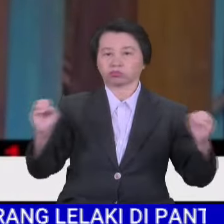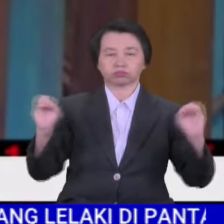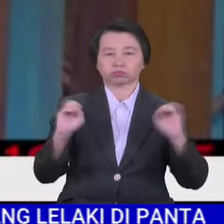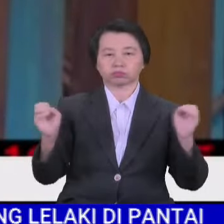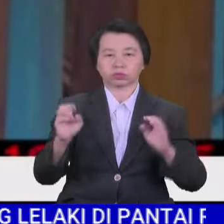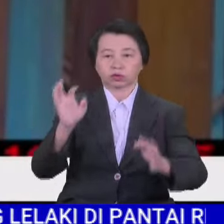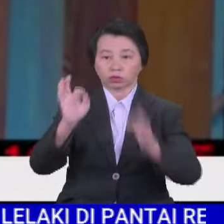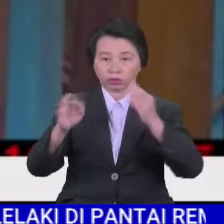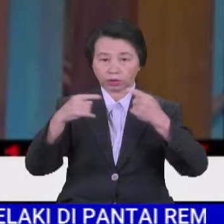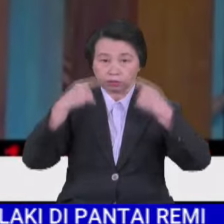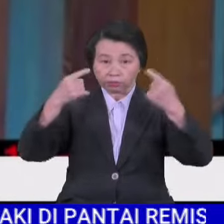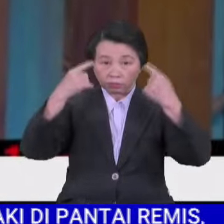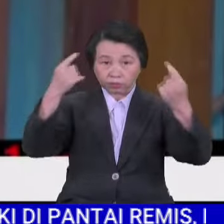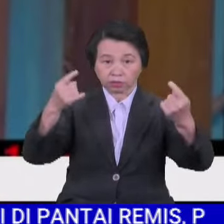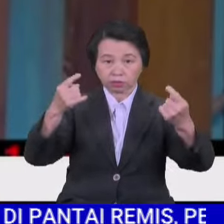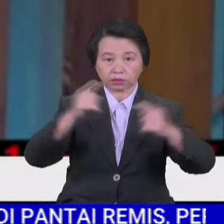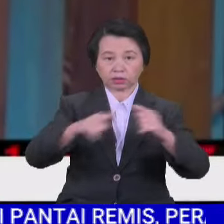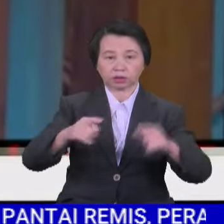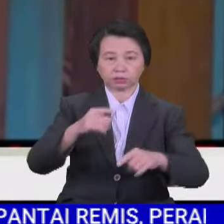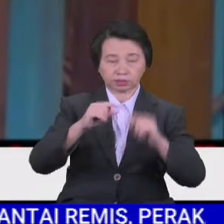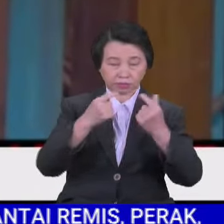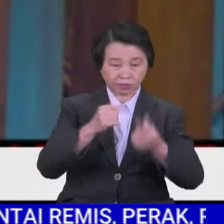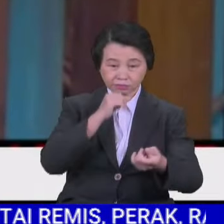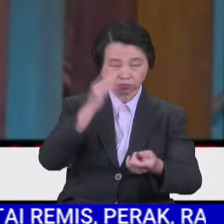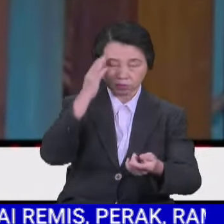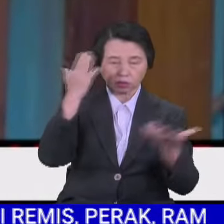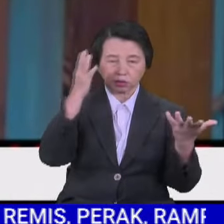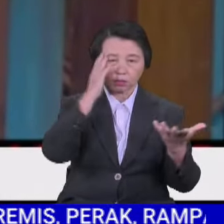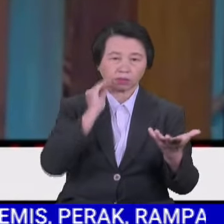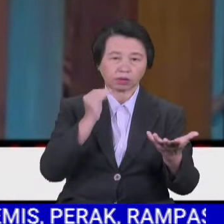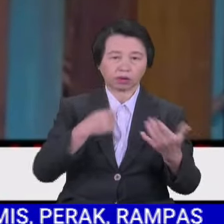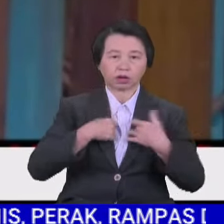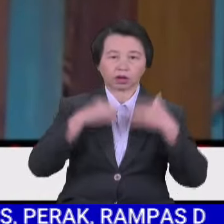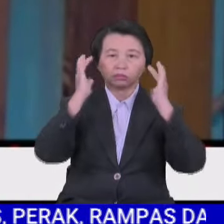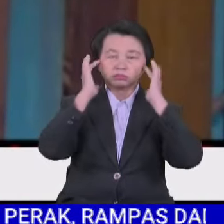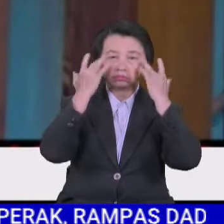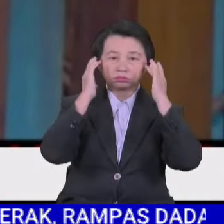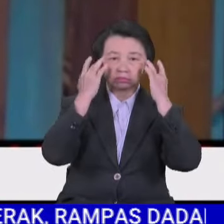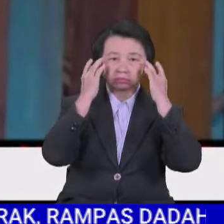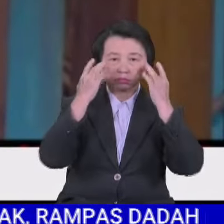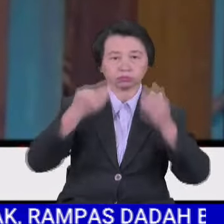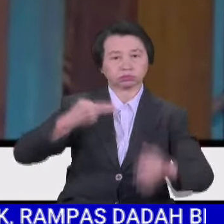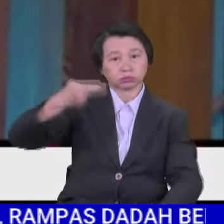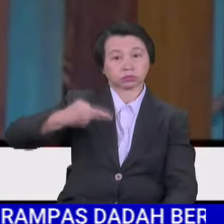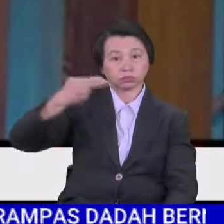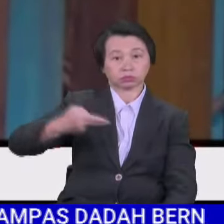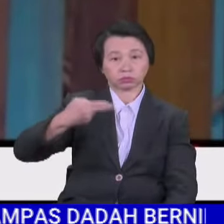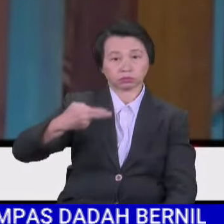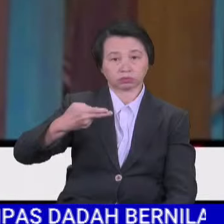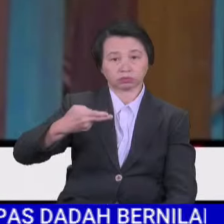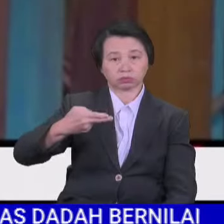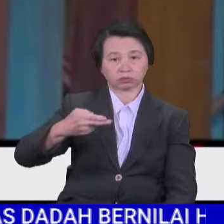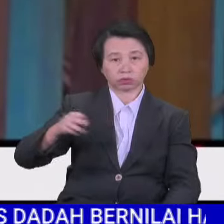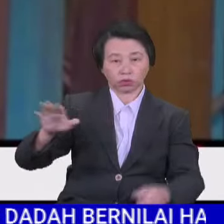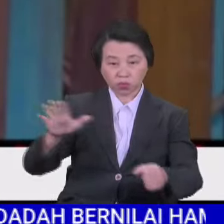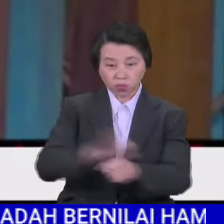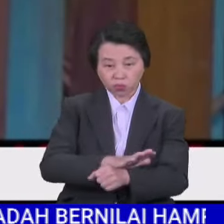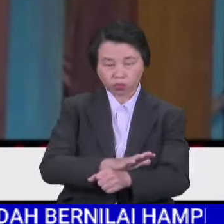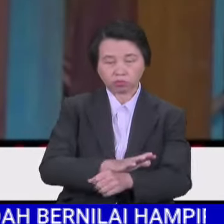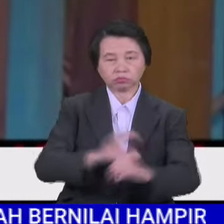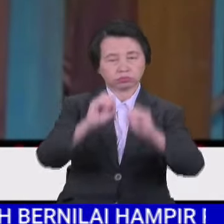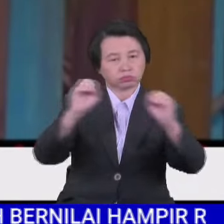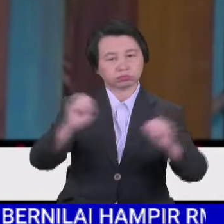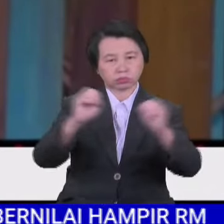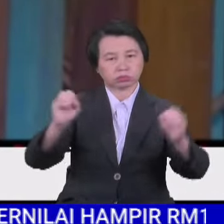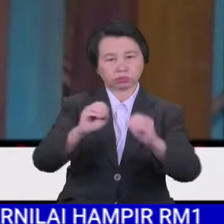mungkin berjaya grup ini tidak mempunyai pengalaman Taruhlah Saya tidak tahu secara menyeluruh tidak